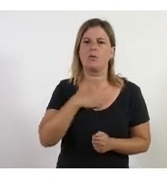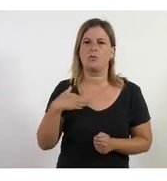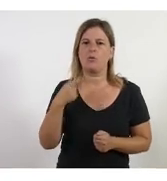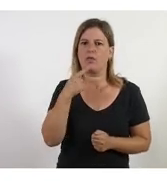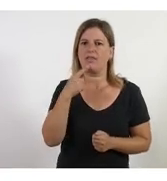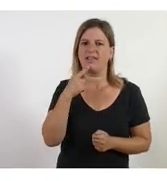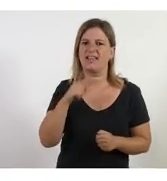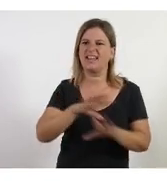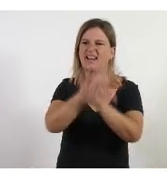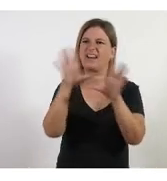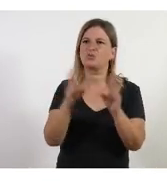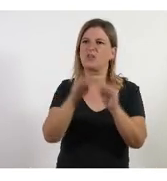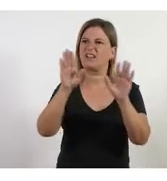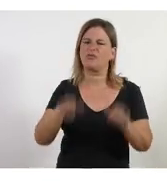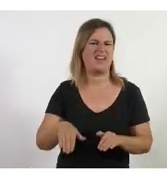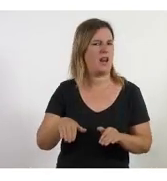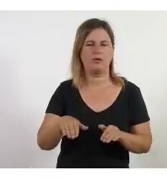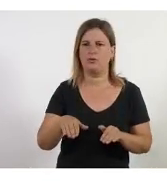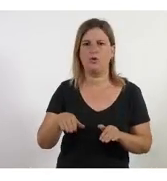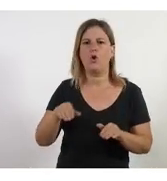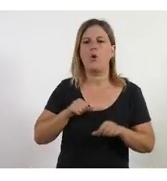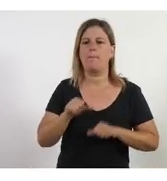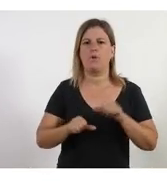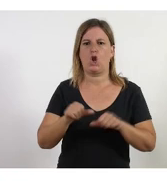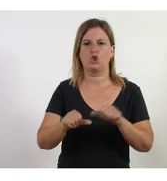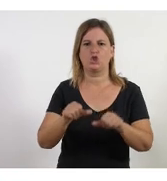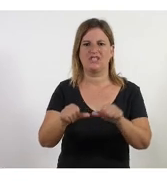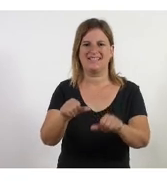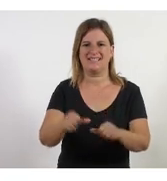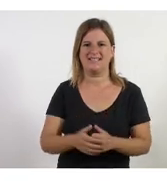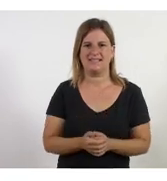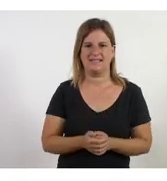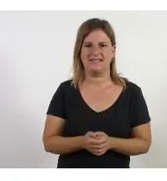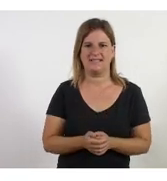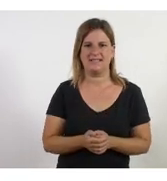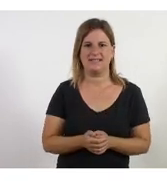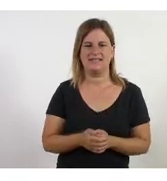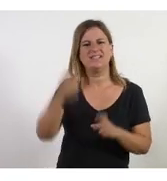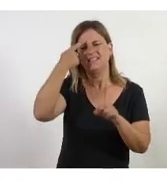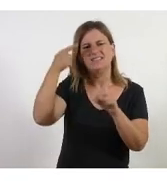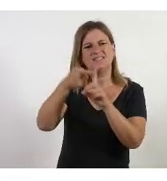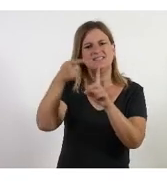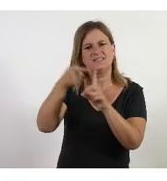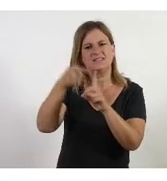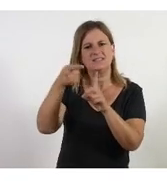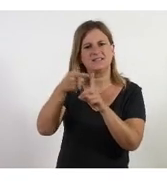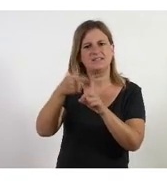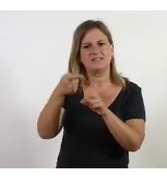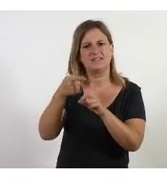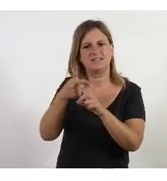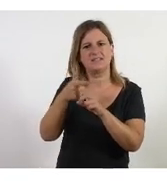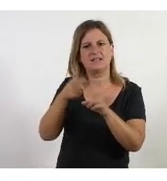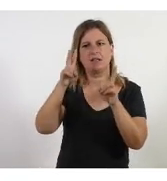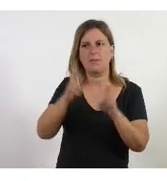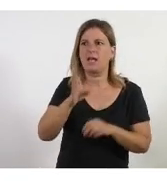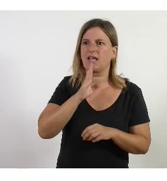del resultat final i posar-lo en el procés. Deixar de tenir l'atenció en bueno, i